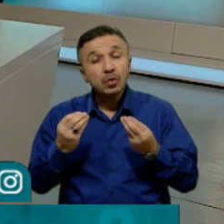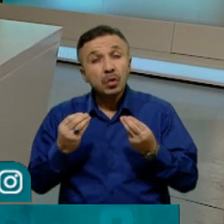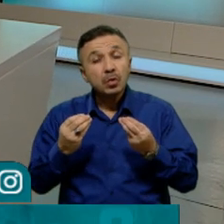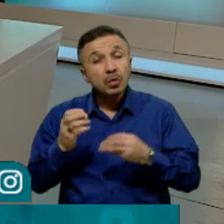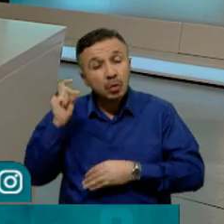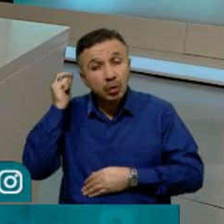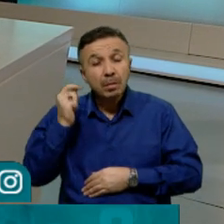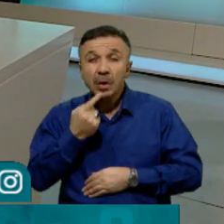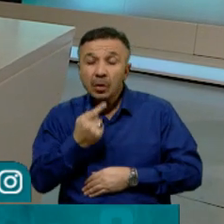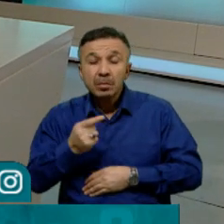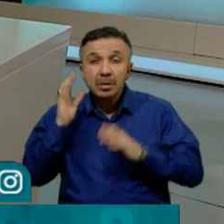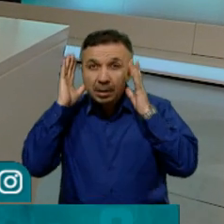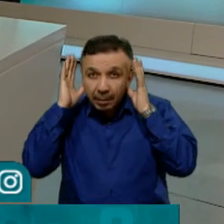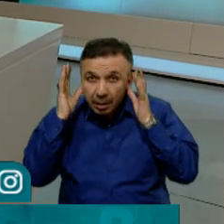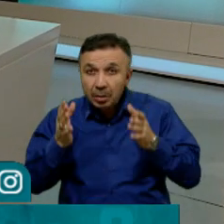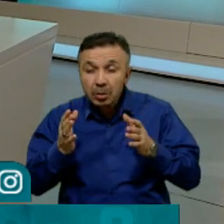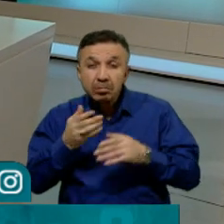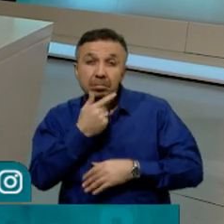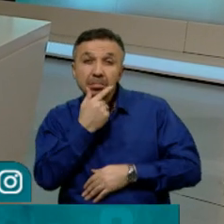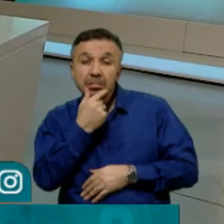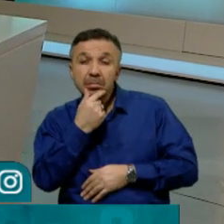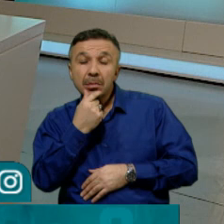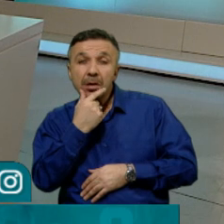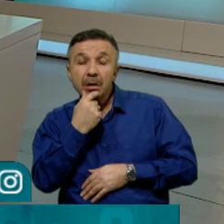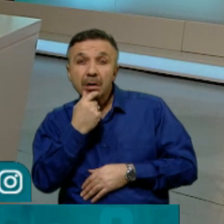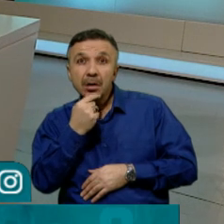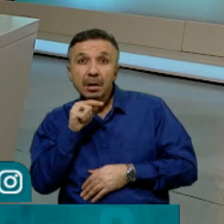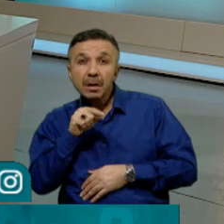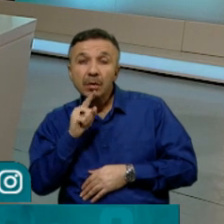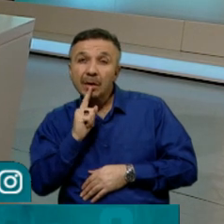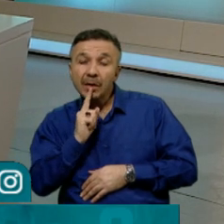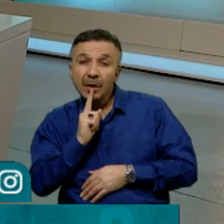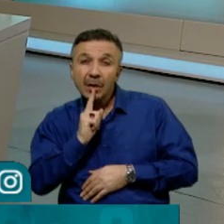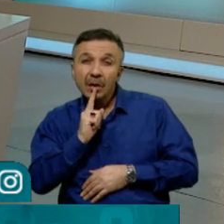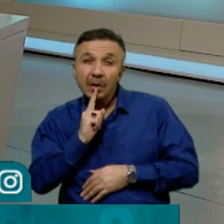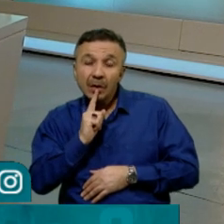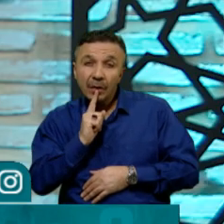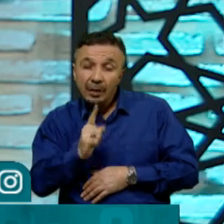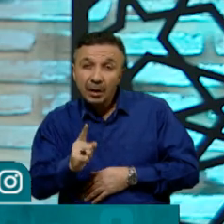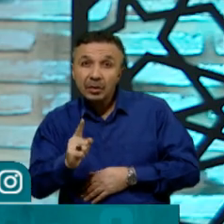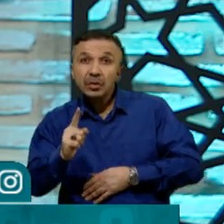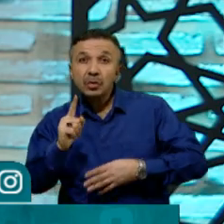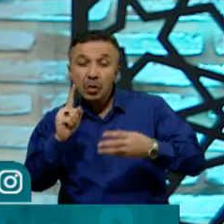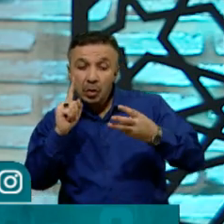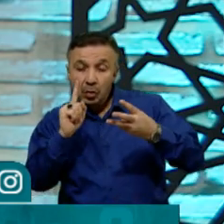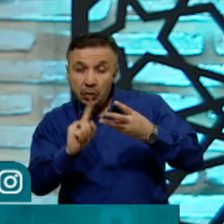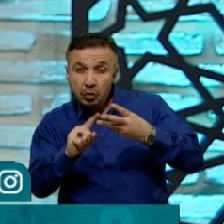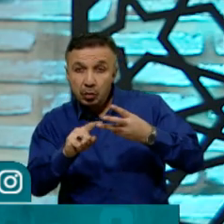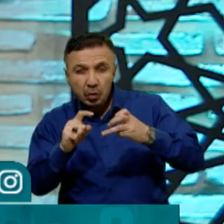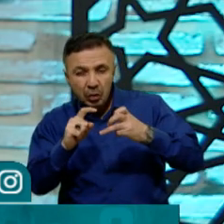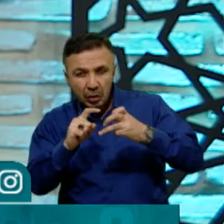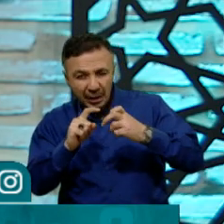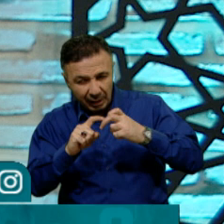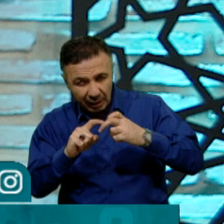yorum ki namazı kılıyorum Acaba ben bu harcımızı bütüncül hakkında myn4t